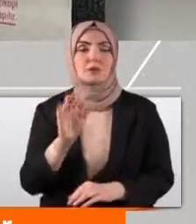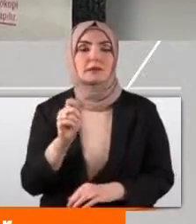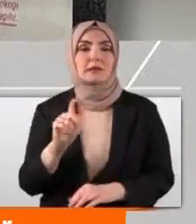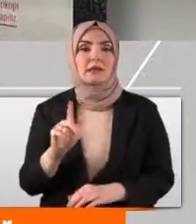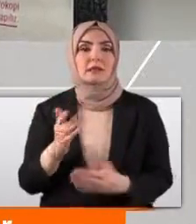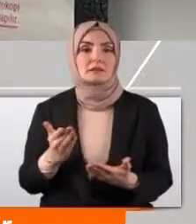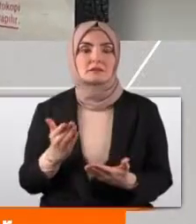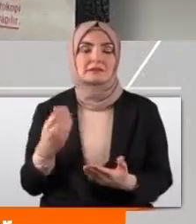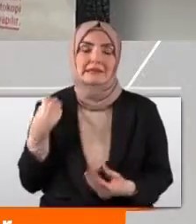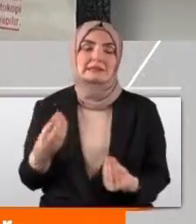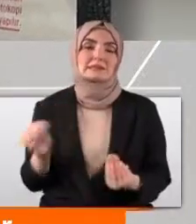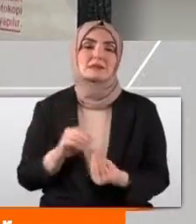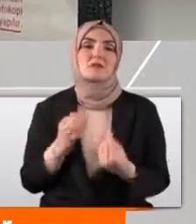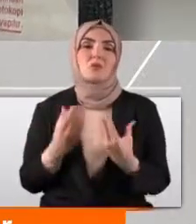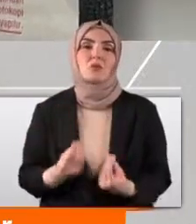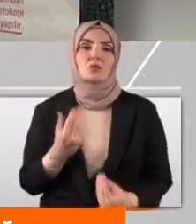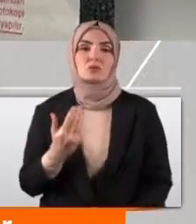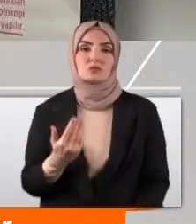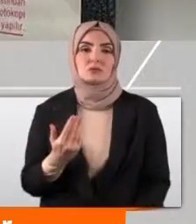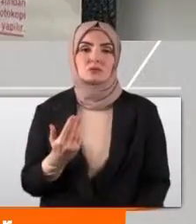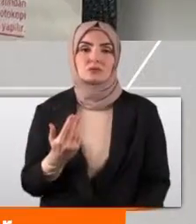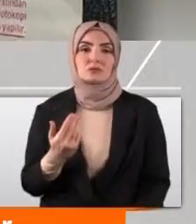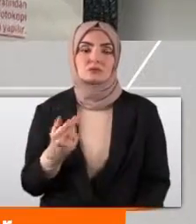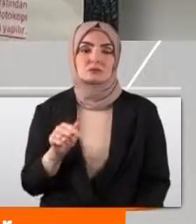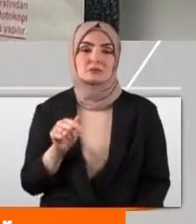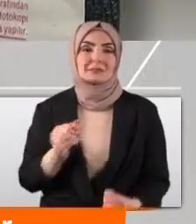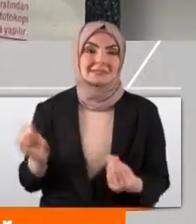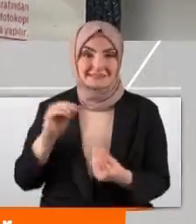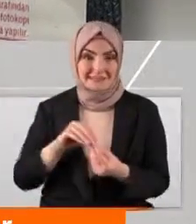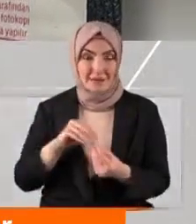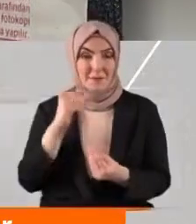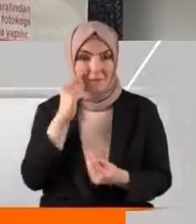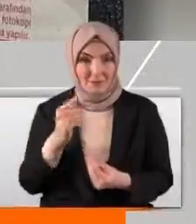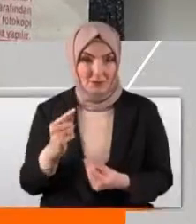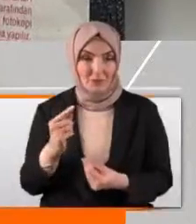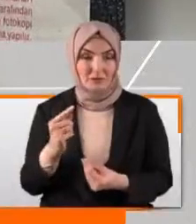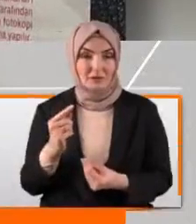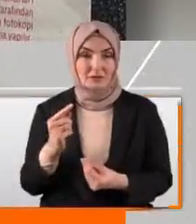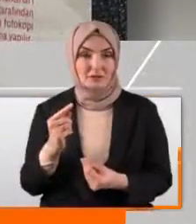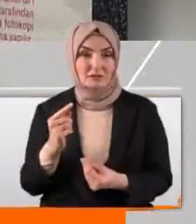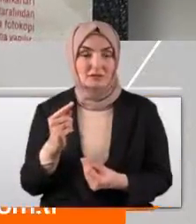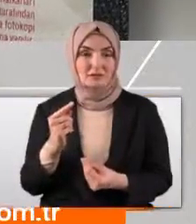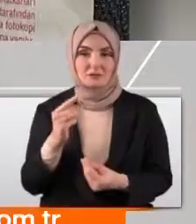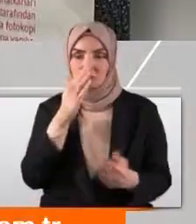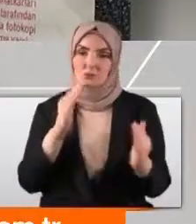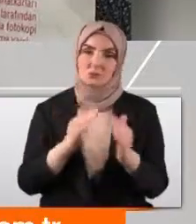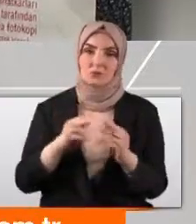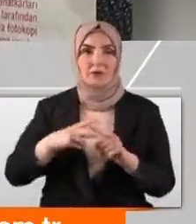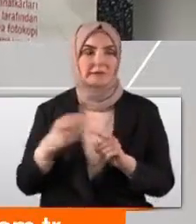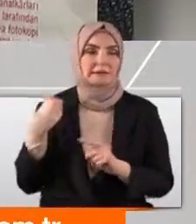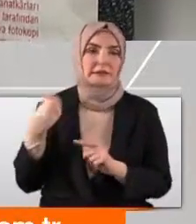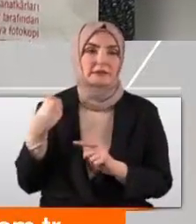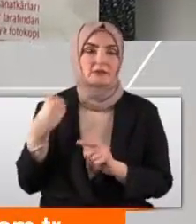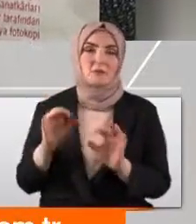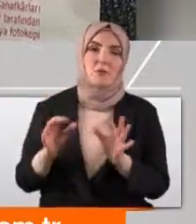Yeni zam geldi. Yeni zamı kutlayacaktık, rezil olduk işte. Yani yeni zamın bu kadar olduğunu mu düşündünüz? İşte